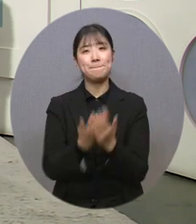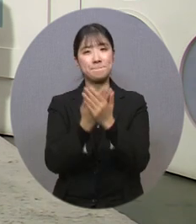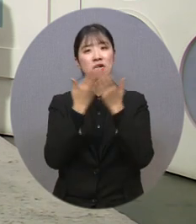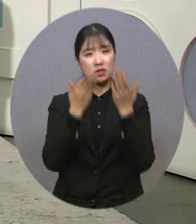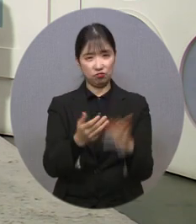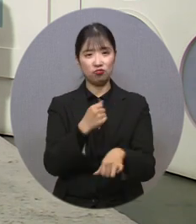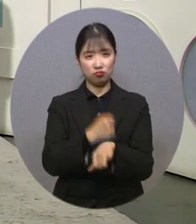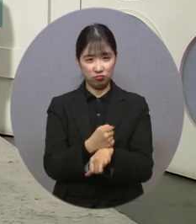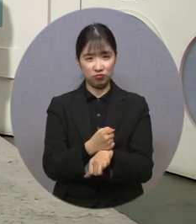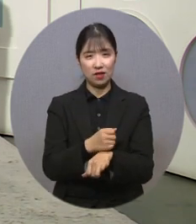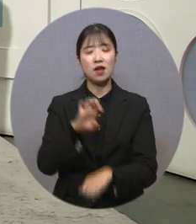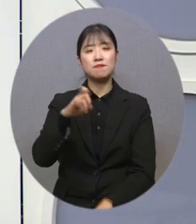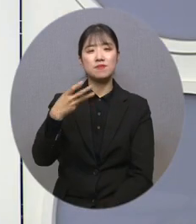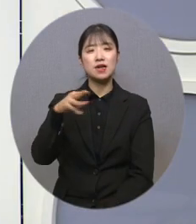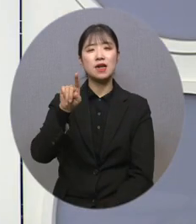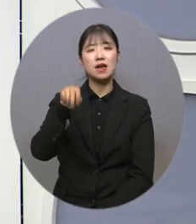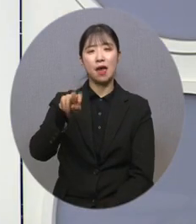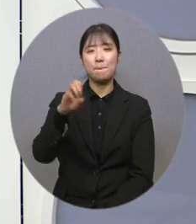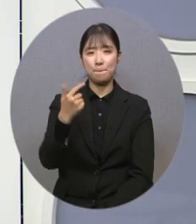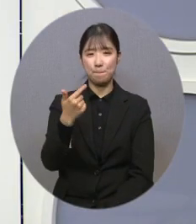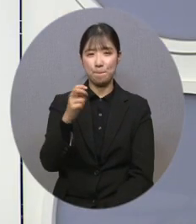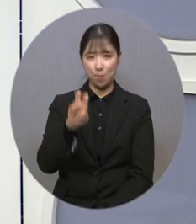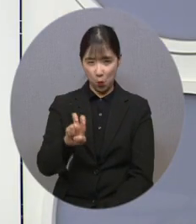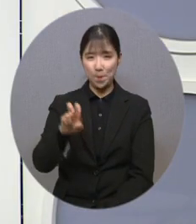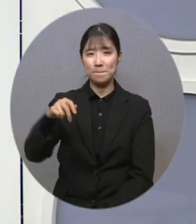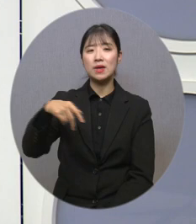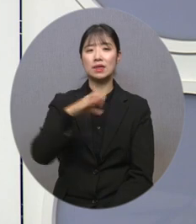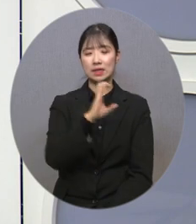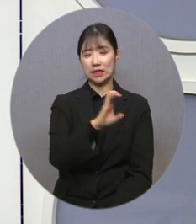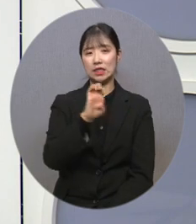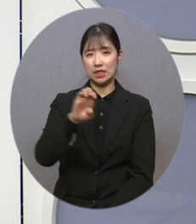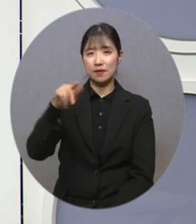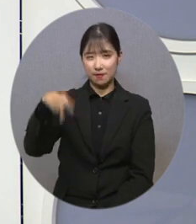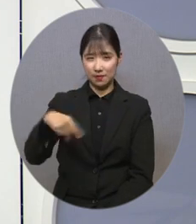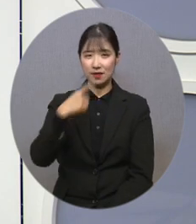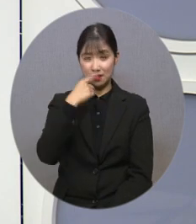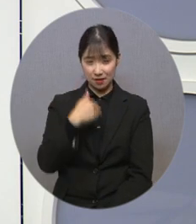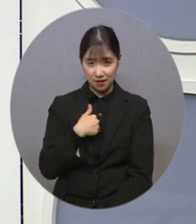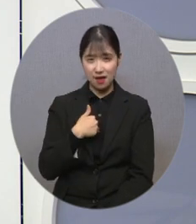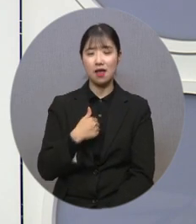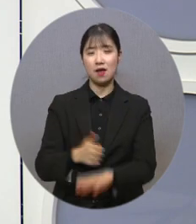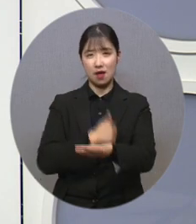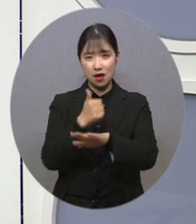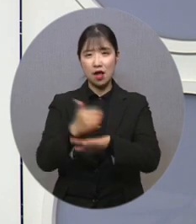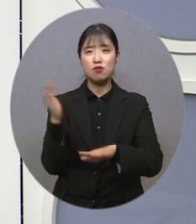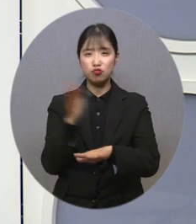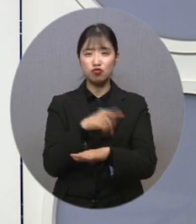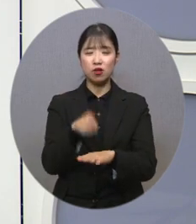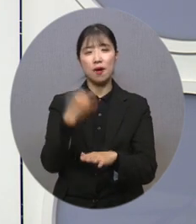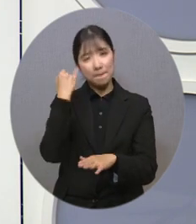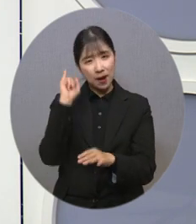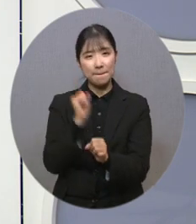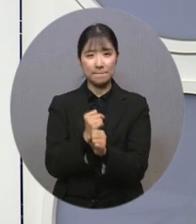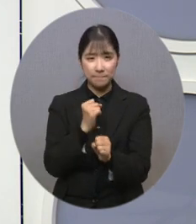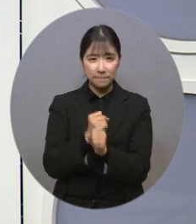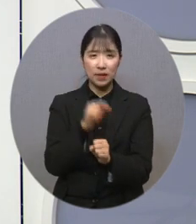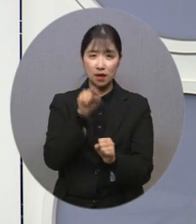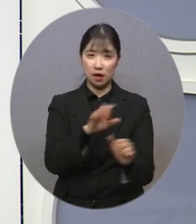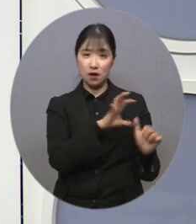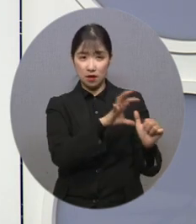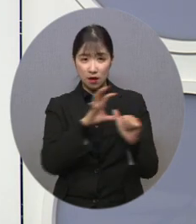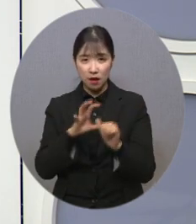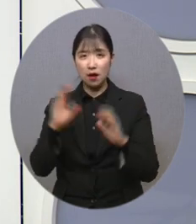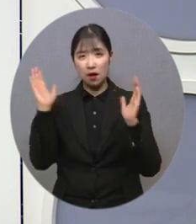거죠. 플랫폼 해서 CEP라는 거를 제가 와서 개발을 하고 이걸 통해서 이 플랫폼을